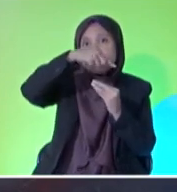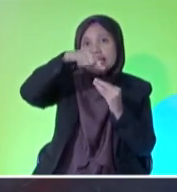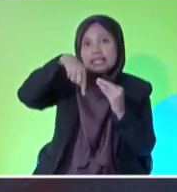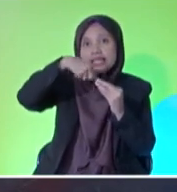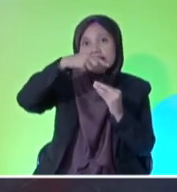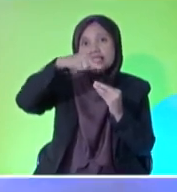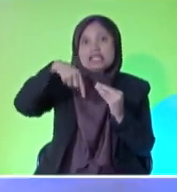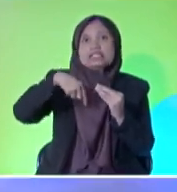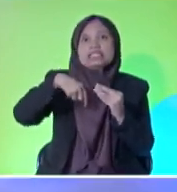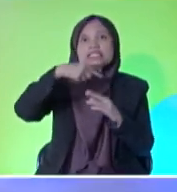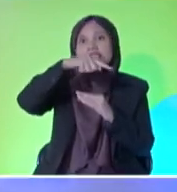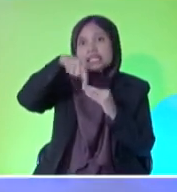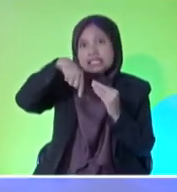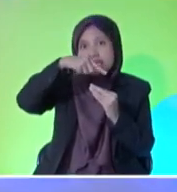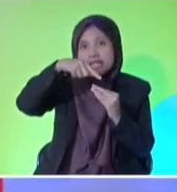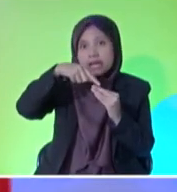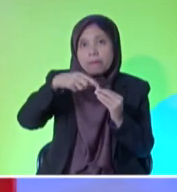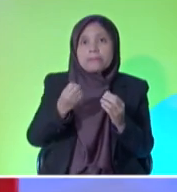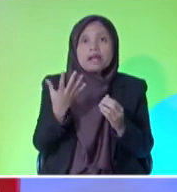keliling tumbuh-tumbuhan